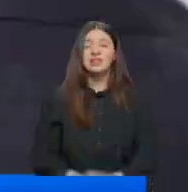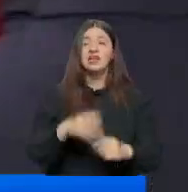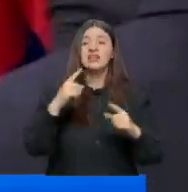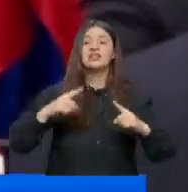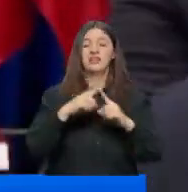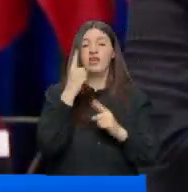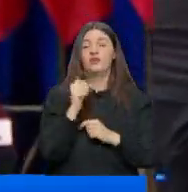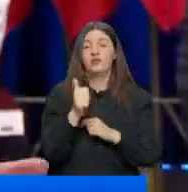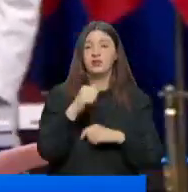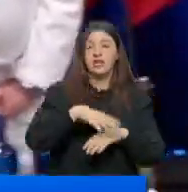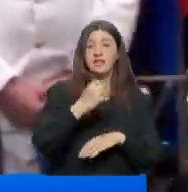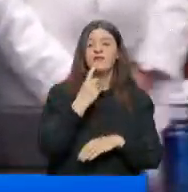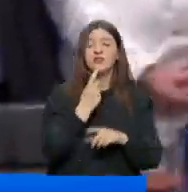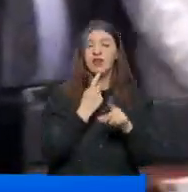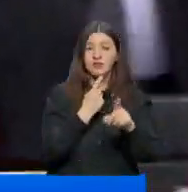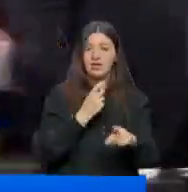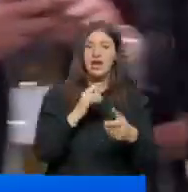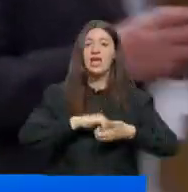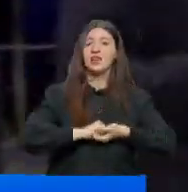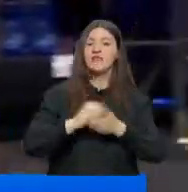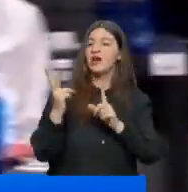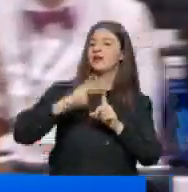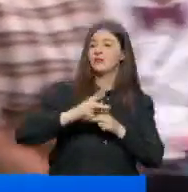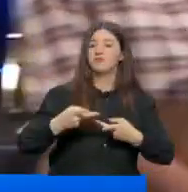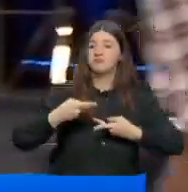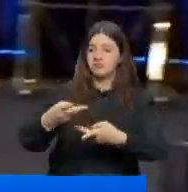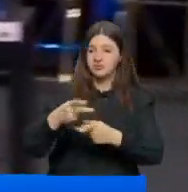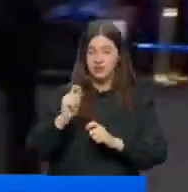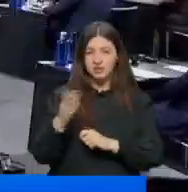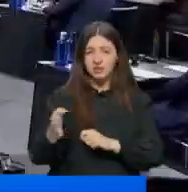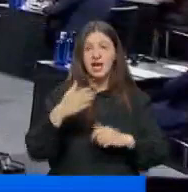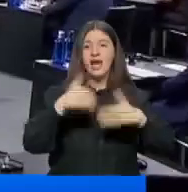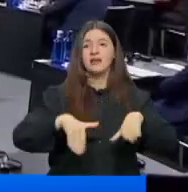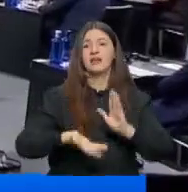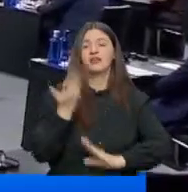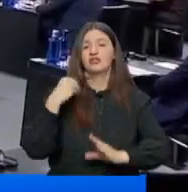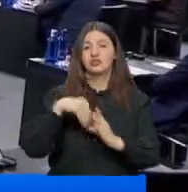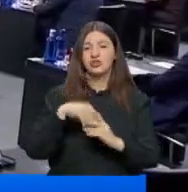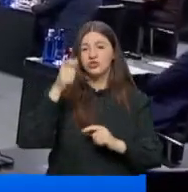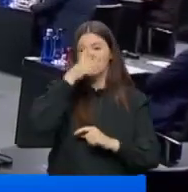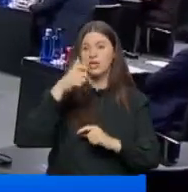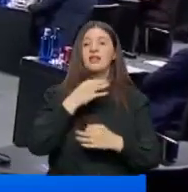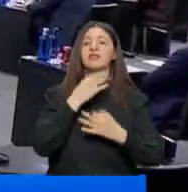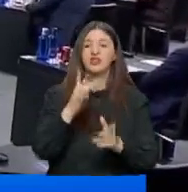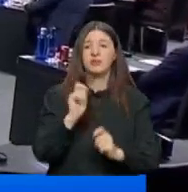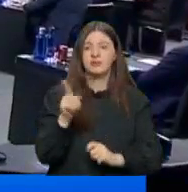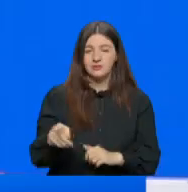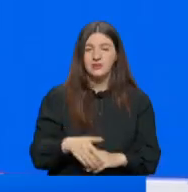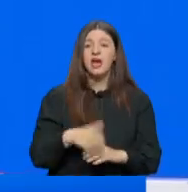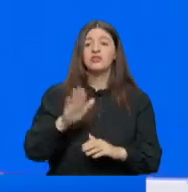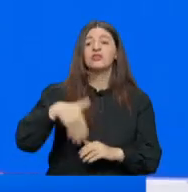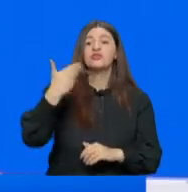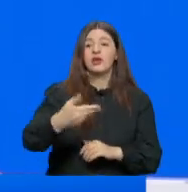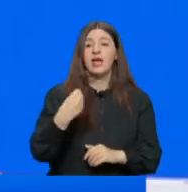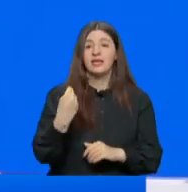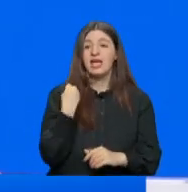Zirvenin ilk gününde İsveç ve Finlandiya'ya ittifaka katılma daveti yapıldı. Engeli kaldırdığı için Türkiye'ye teşekkür edildi.